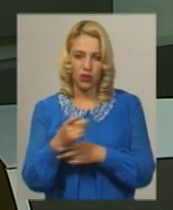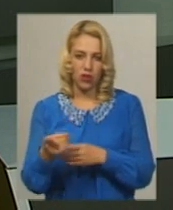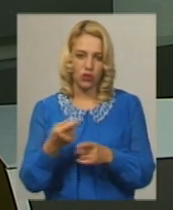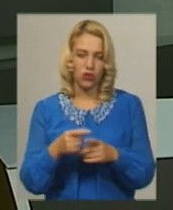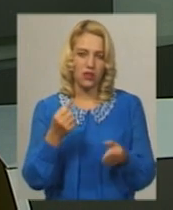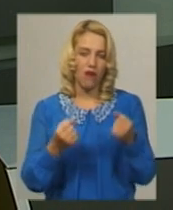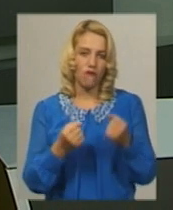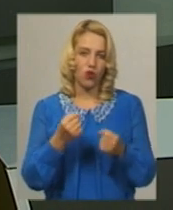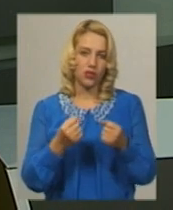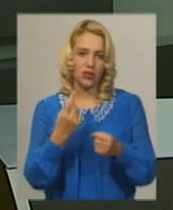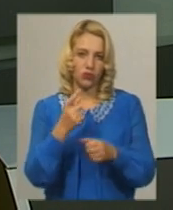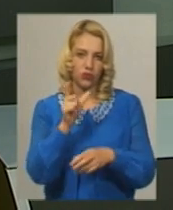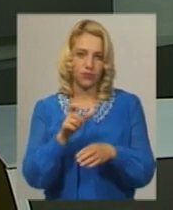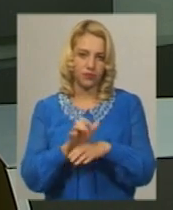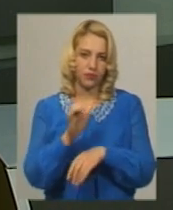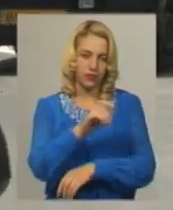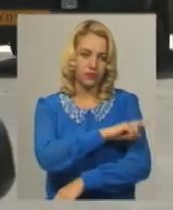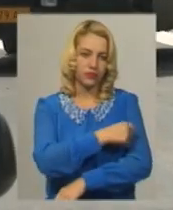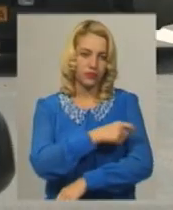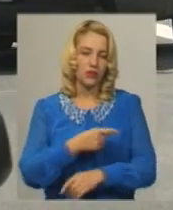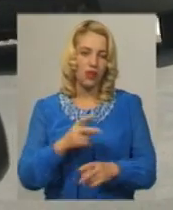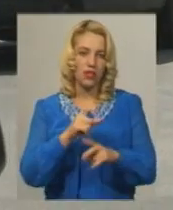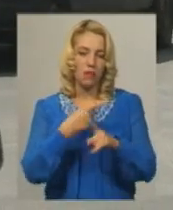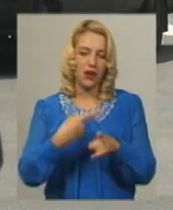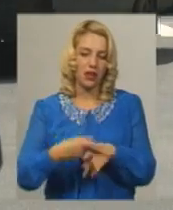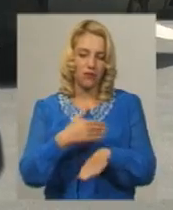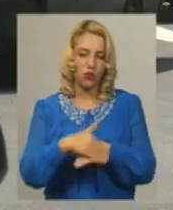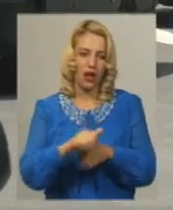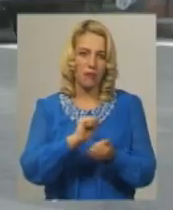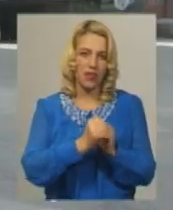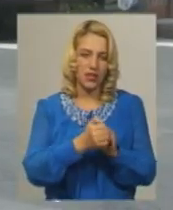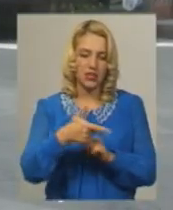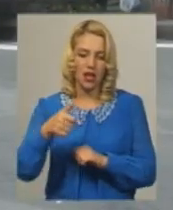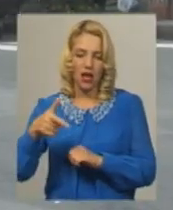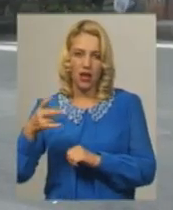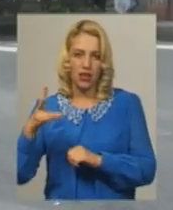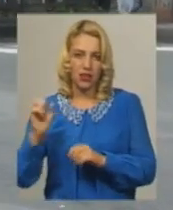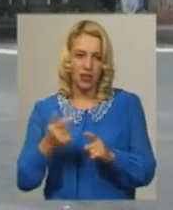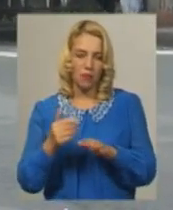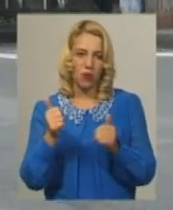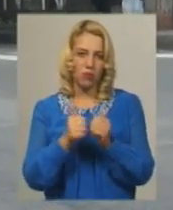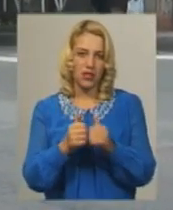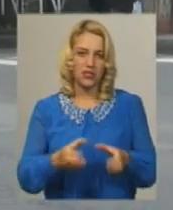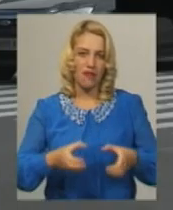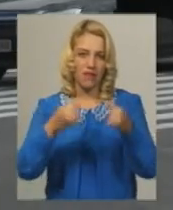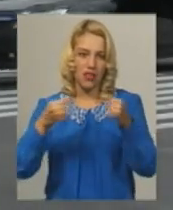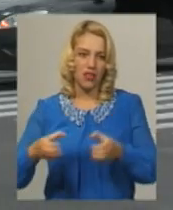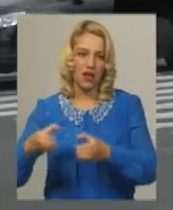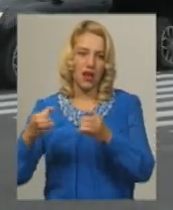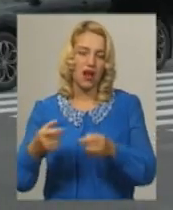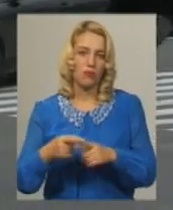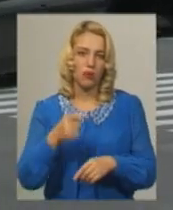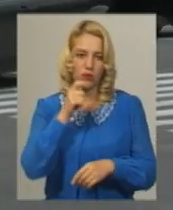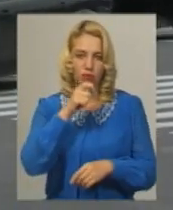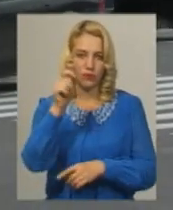травматологічного відділення міської лікарні. На перехресті вулиць Кам'янецької і Гагаріна поблизу обласної філармонії патрульні регулюють пішохідний